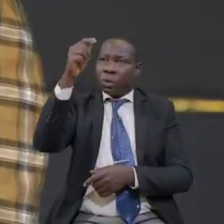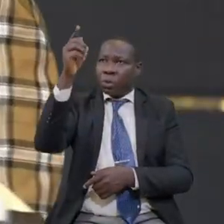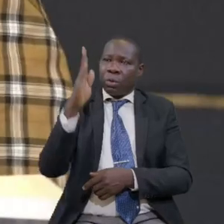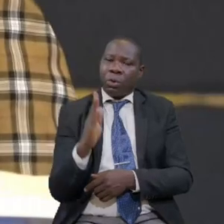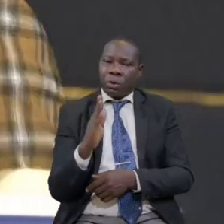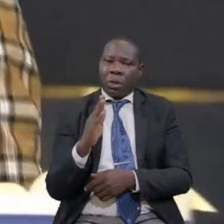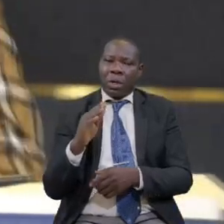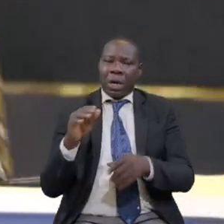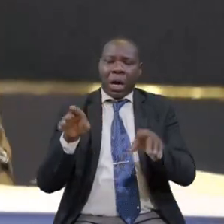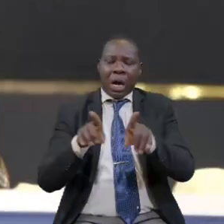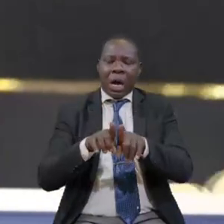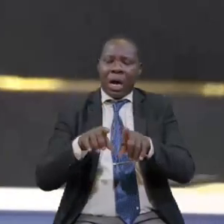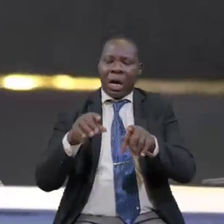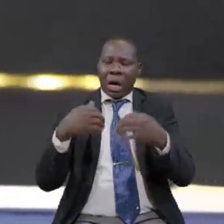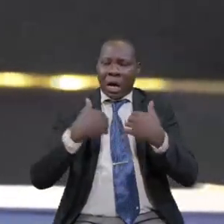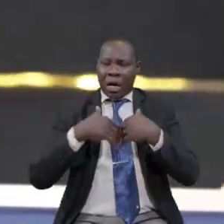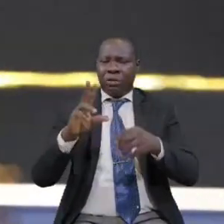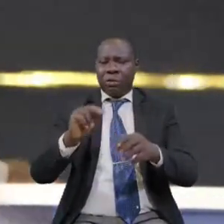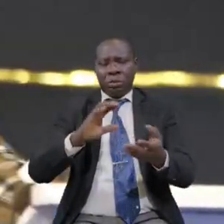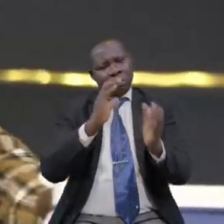Dieu n'a pas de